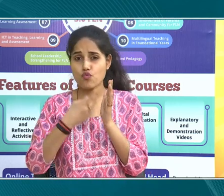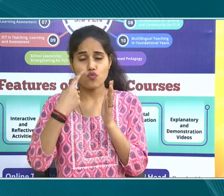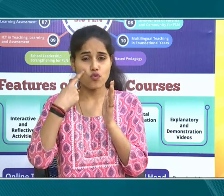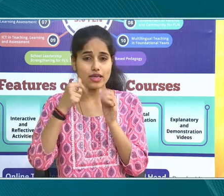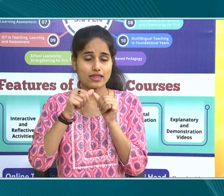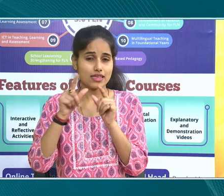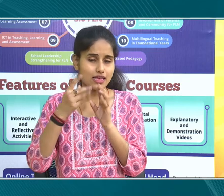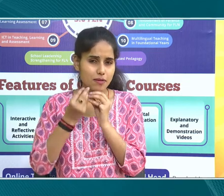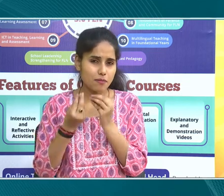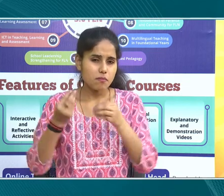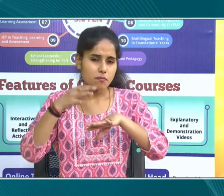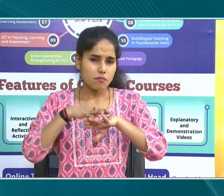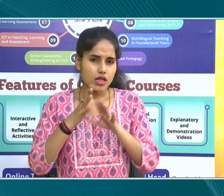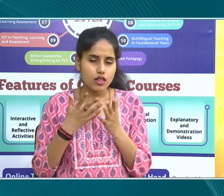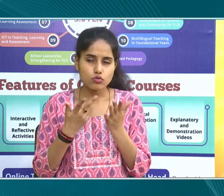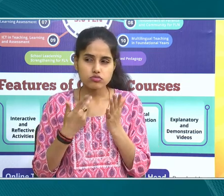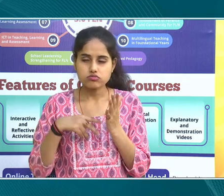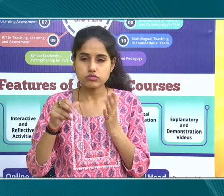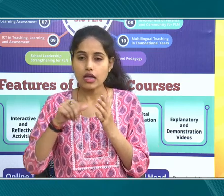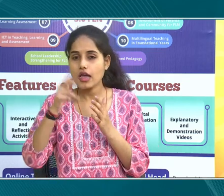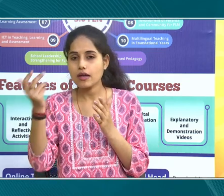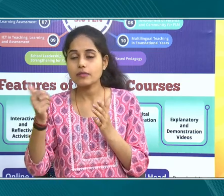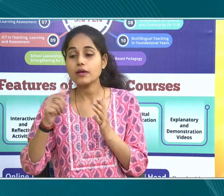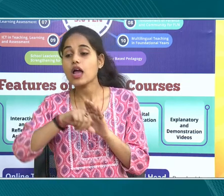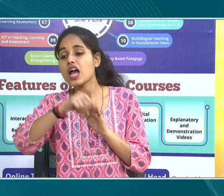आप इंडिकेट कर दीजिए